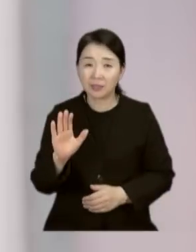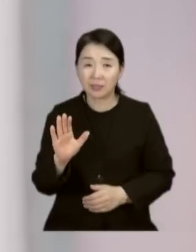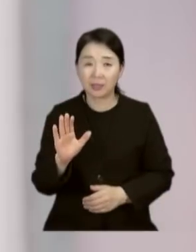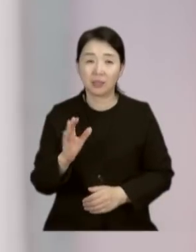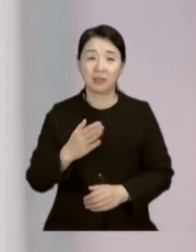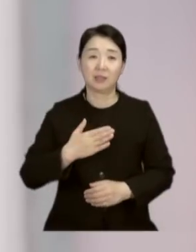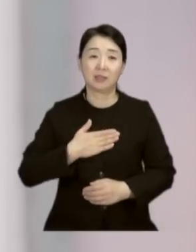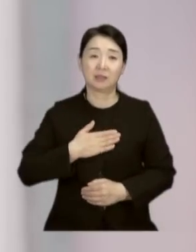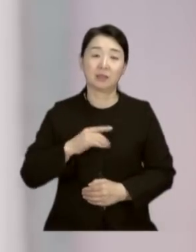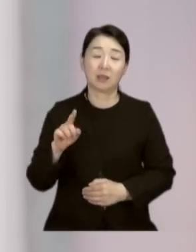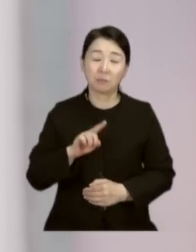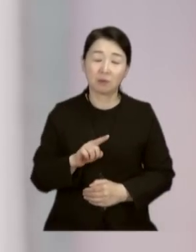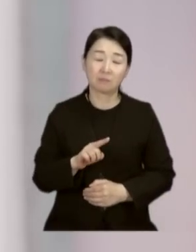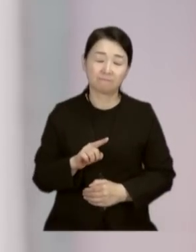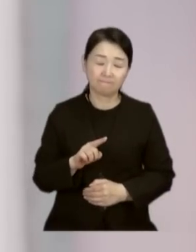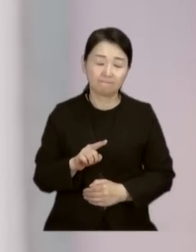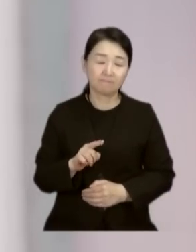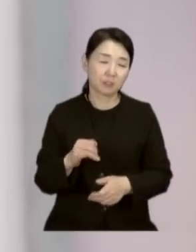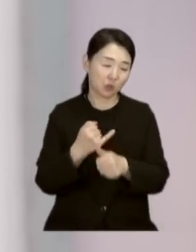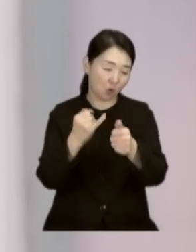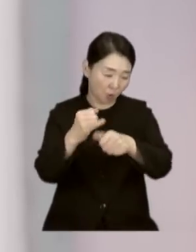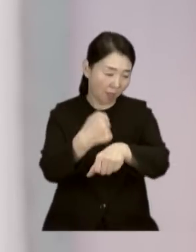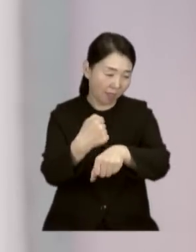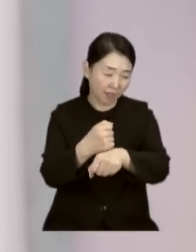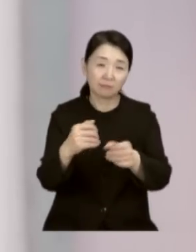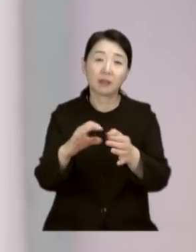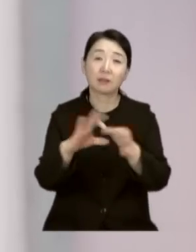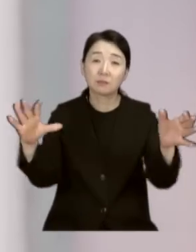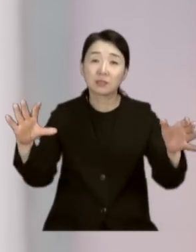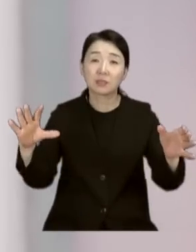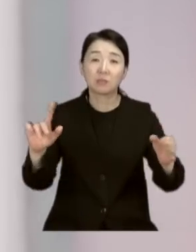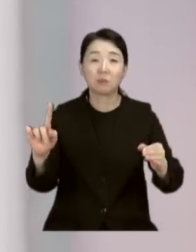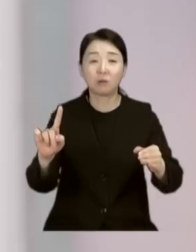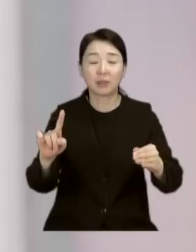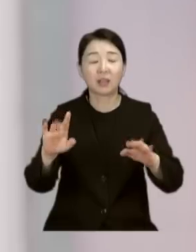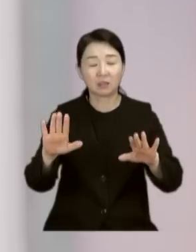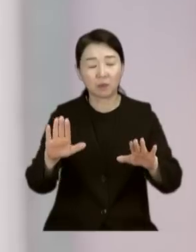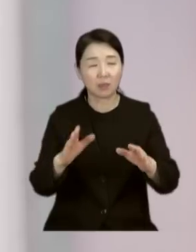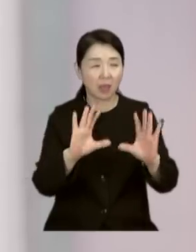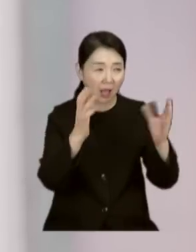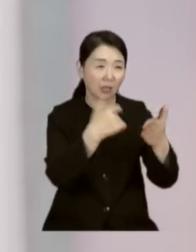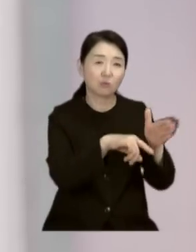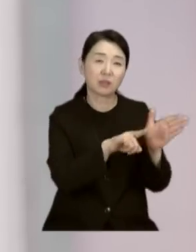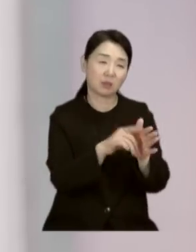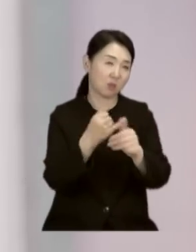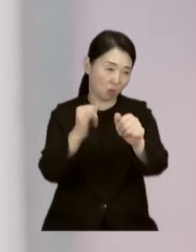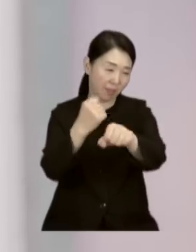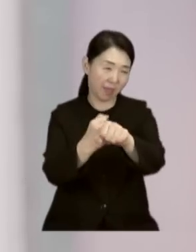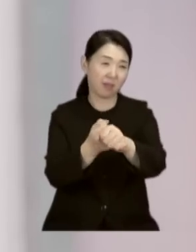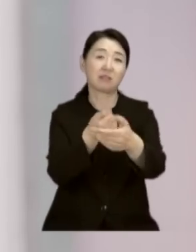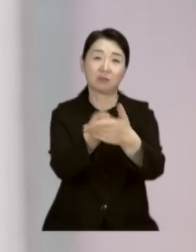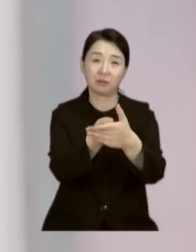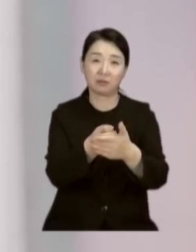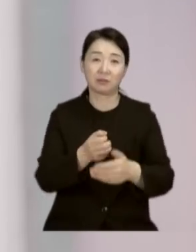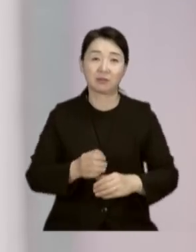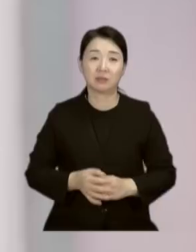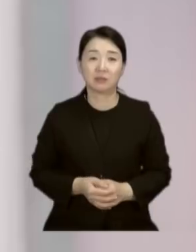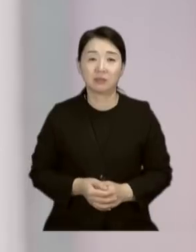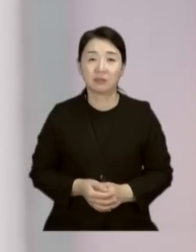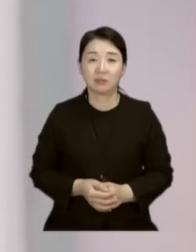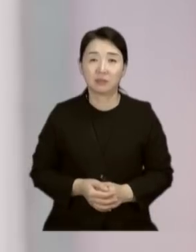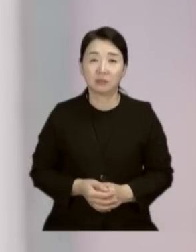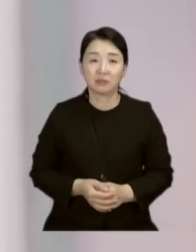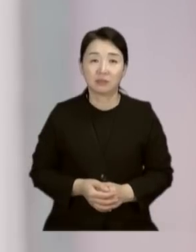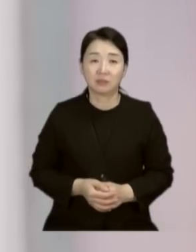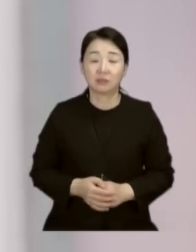그래 내가 뭐 100번 1000번 이혼하더라도 이거는 내가 해야겠다 아이들을 위해서 이건 아닌 것 같다. 그래서 이제